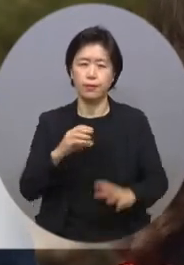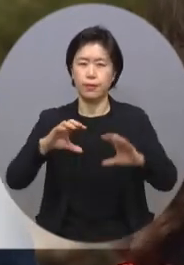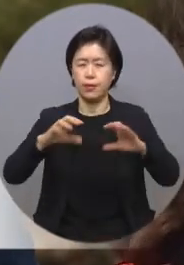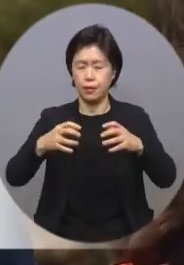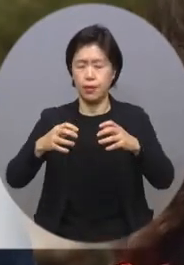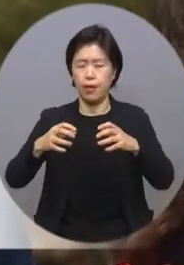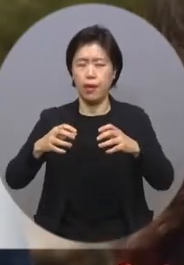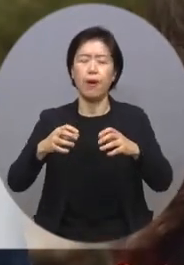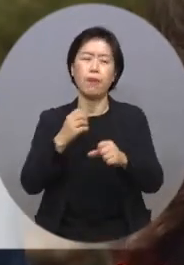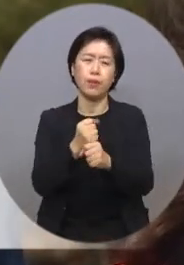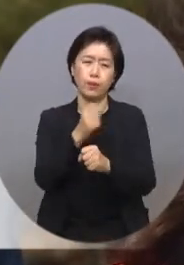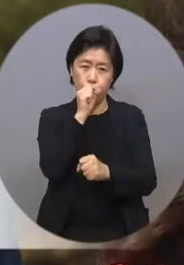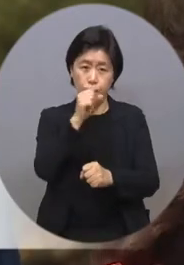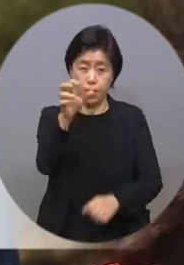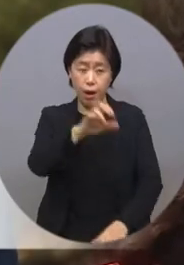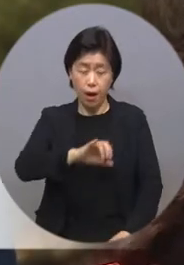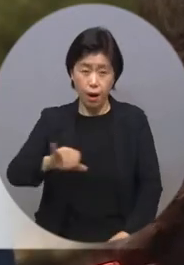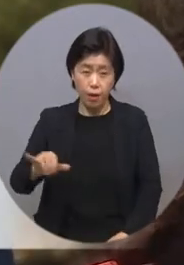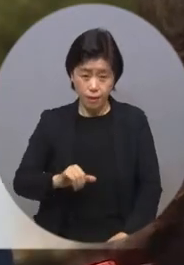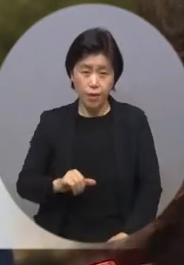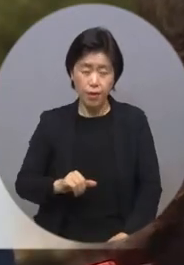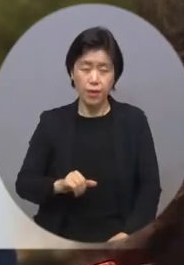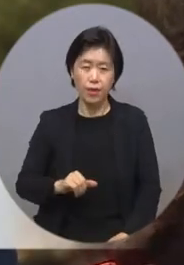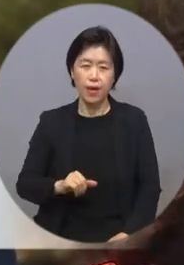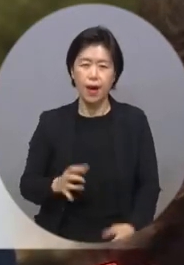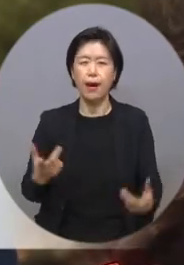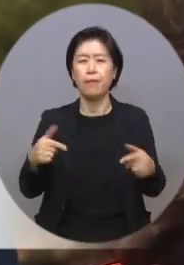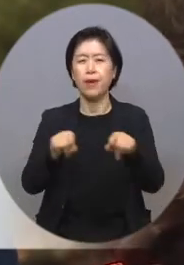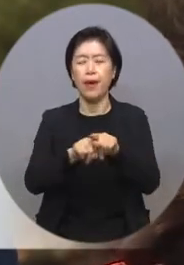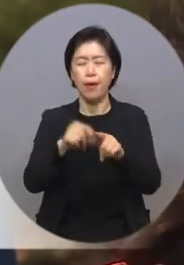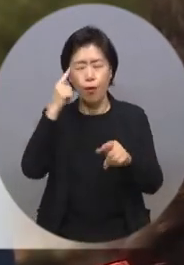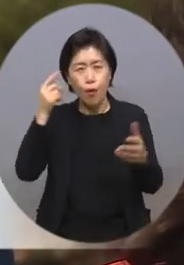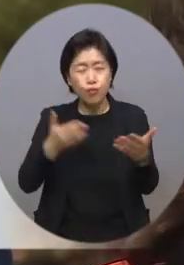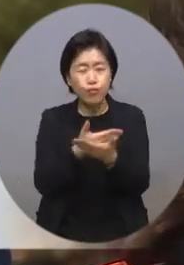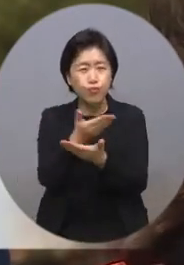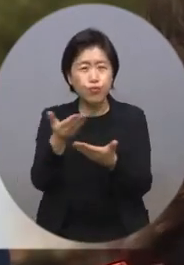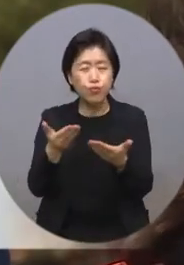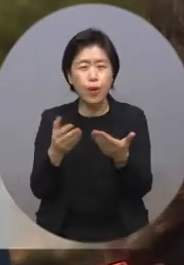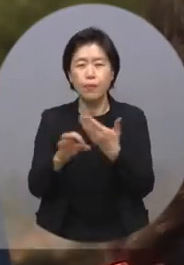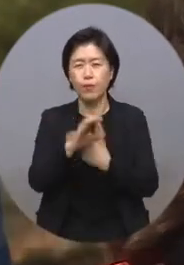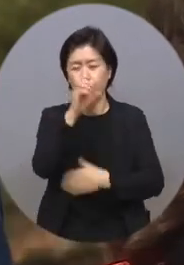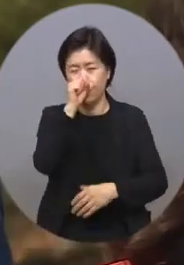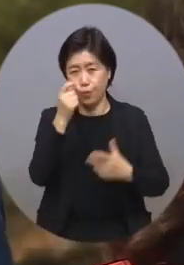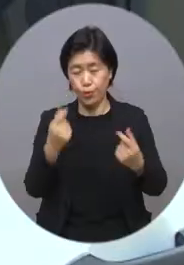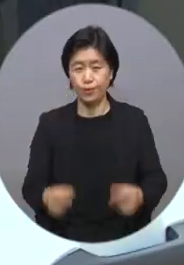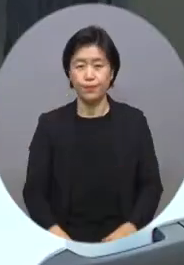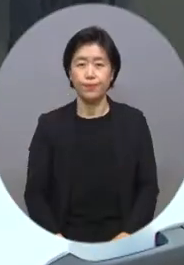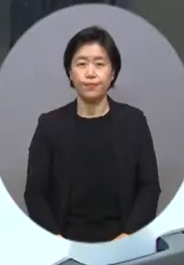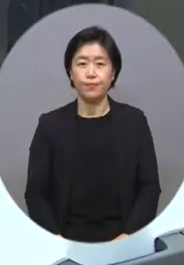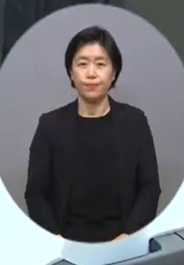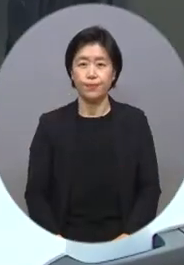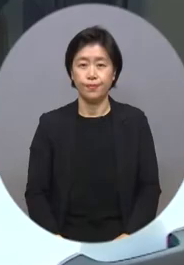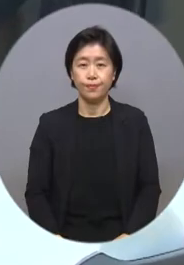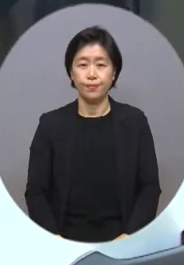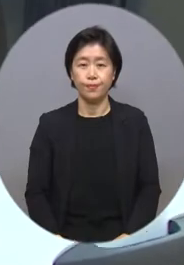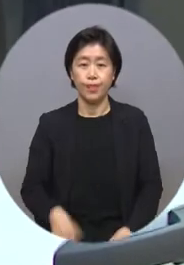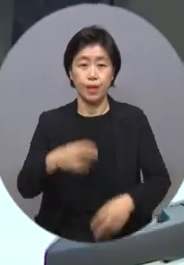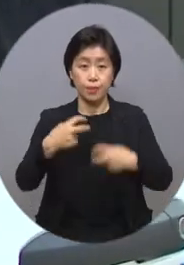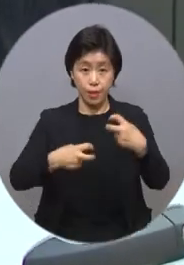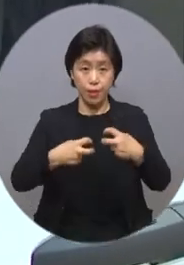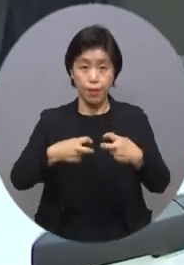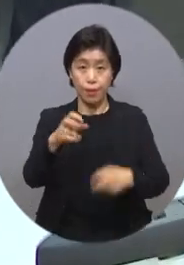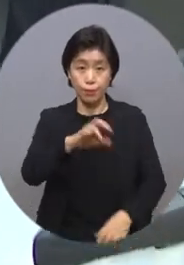삼천리 강산에 내어 붙일 수 있는 구토 퇴 장정이 되었으면 좋겠다는 생각을 듭니다 미디어 국토를